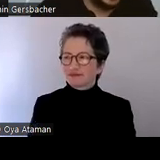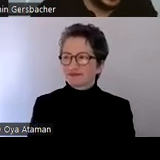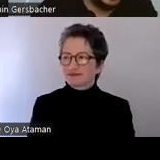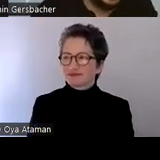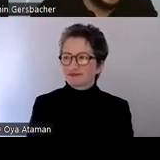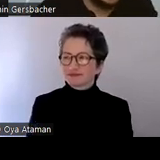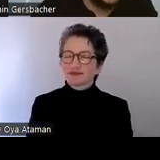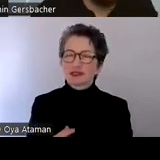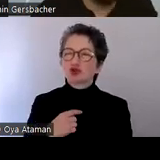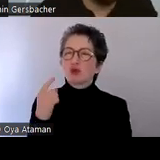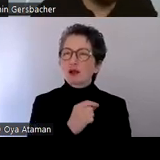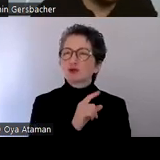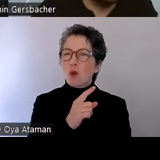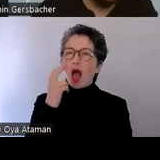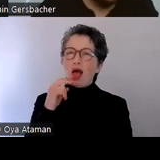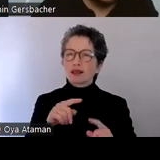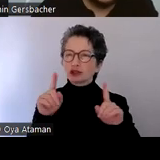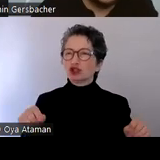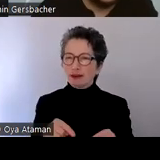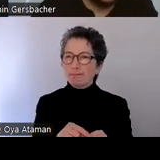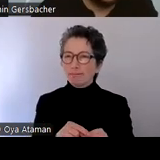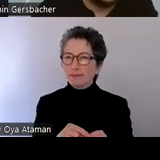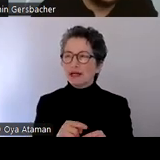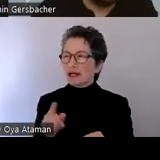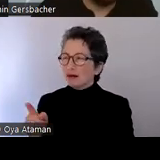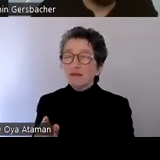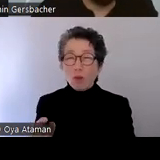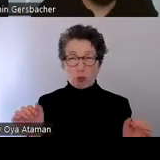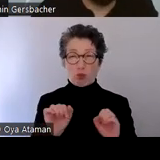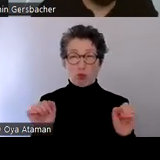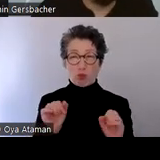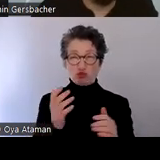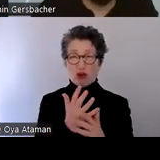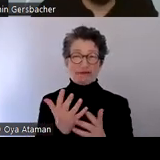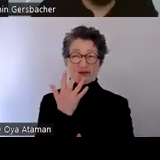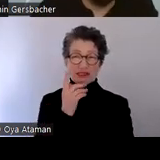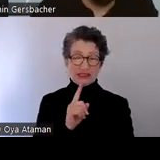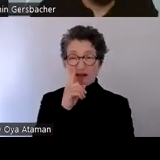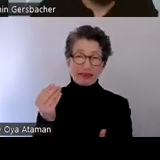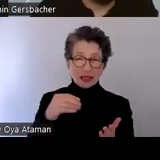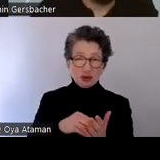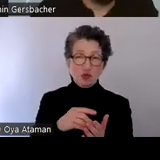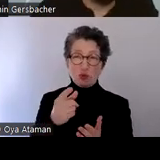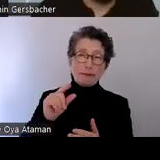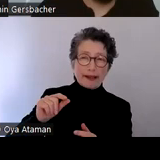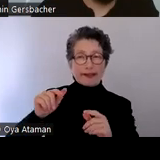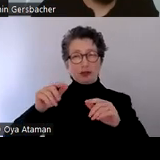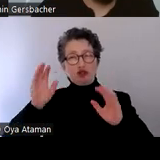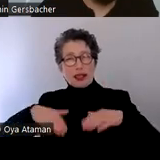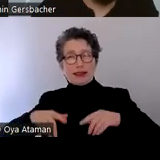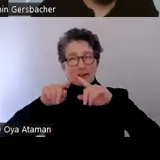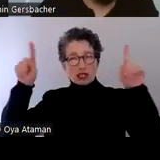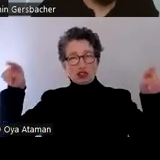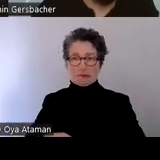noch zu Hause noch einen zweiten alten Bildschirm. Da kann man das noch schlechter lesen, weil es einfach auch ein schlechter Bildschirm ist. Und wenn man da mal vergleicht, wenn man